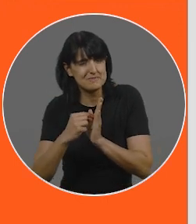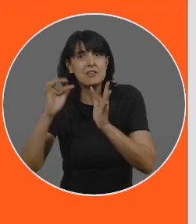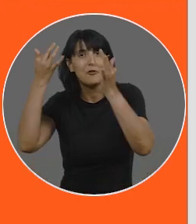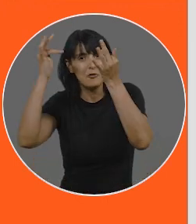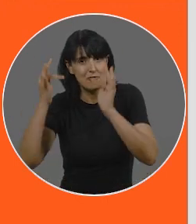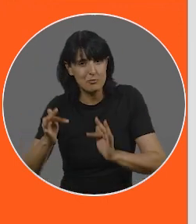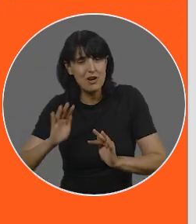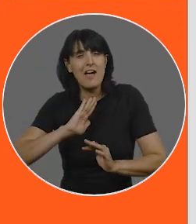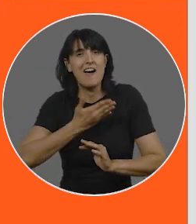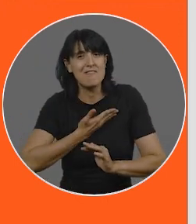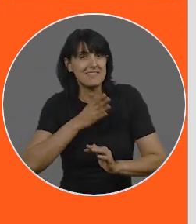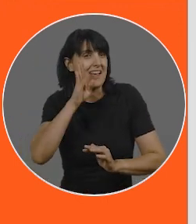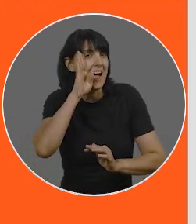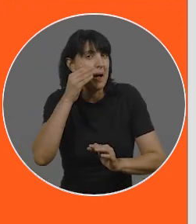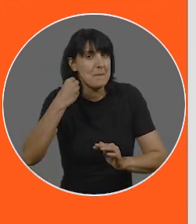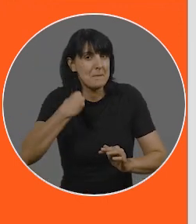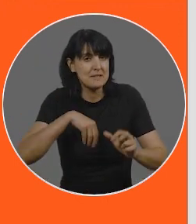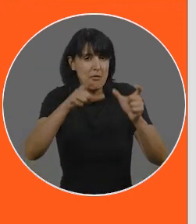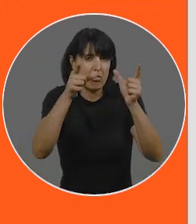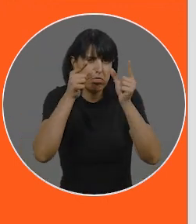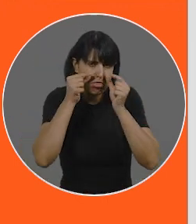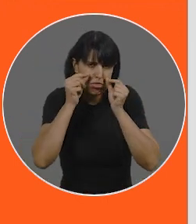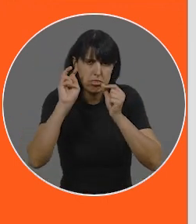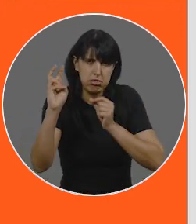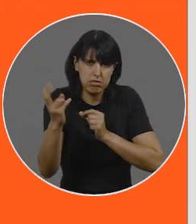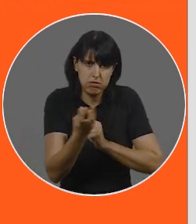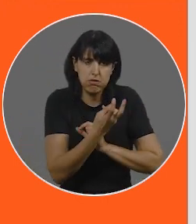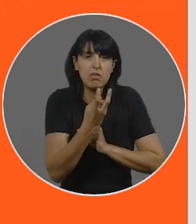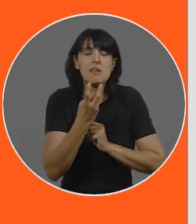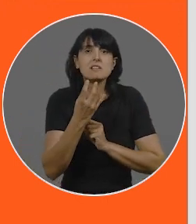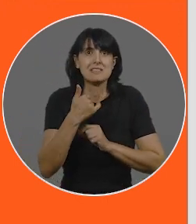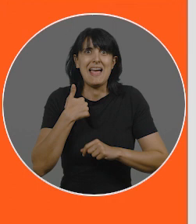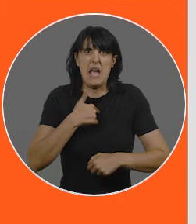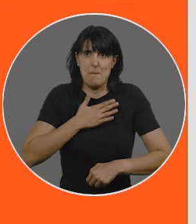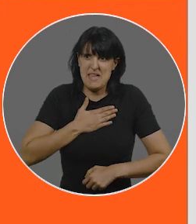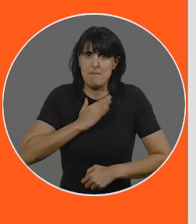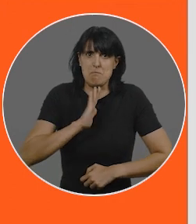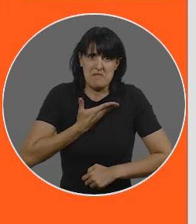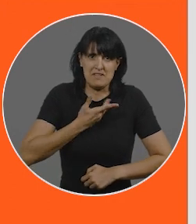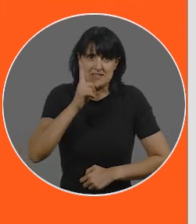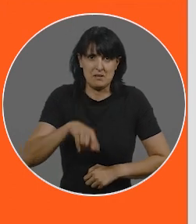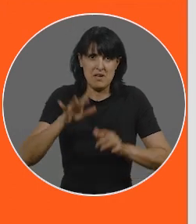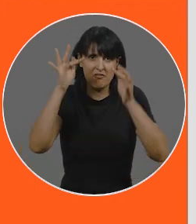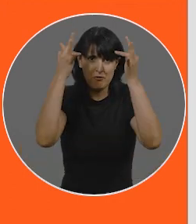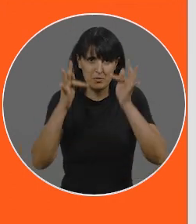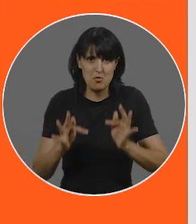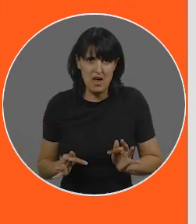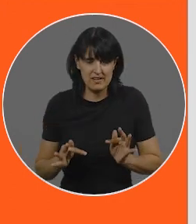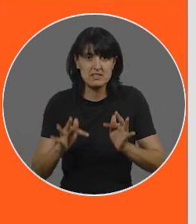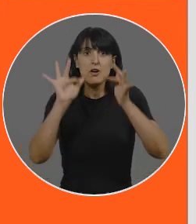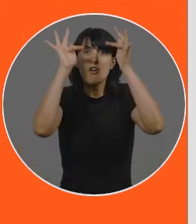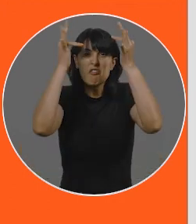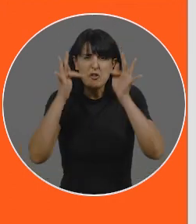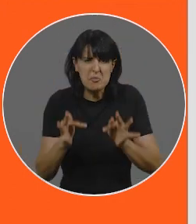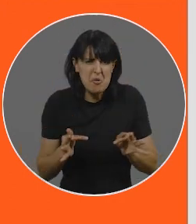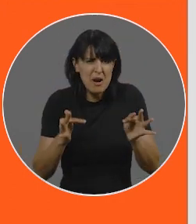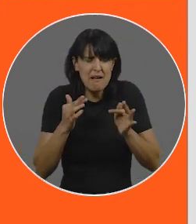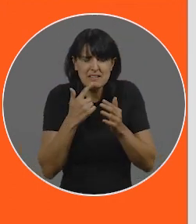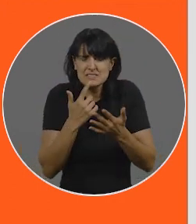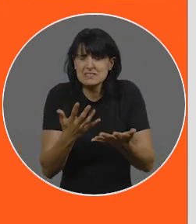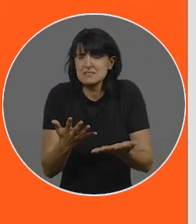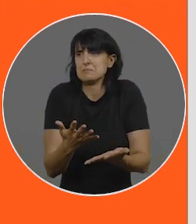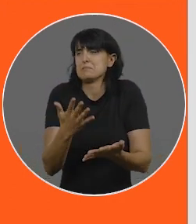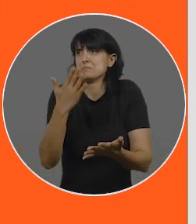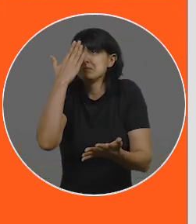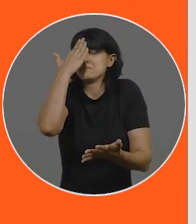punt de dolor, que afecten a les mateixes persones que he dit abans, pèrdua de visió, baixa visió i mobilitat reduïda, i a mi, o sigui, a tothom. Qui no s'ha trobat un